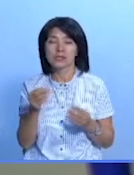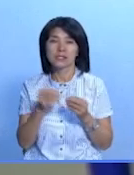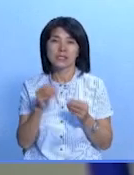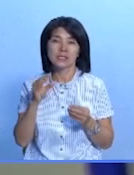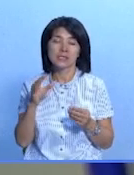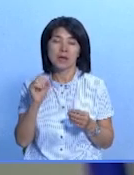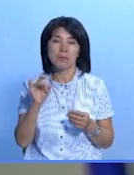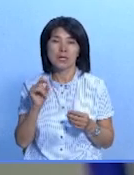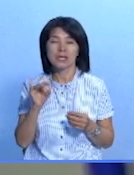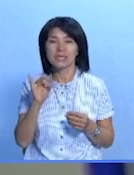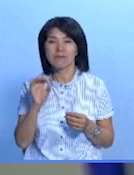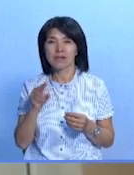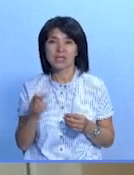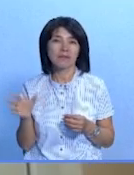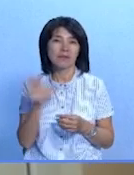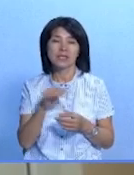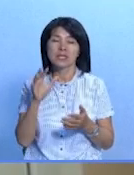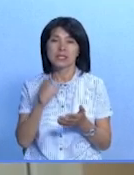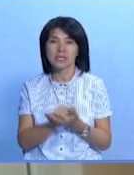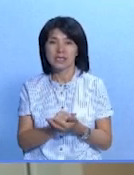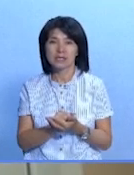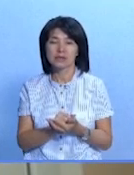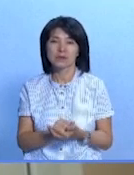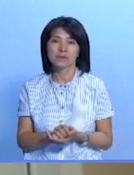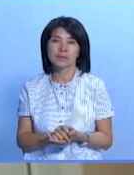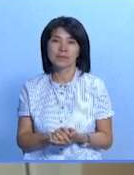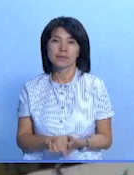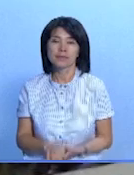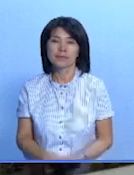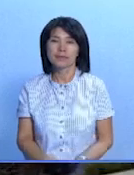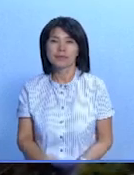ИВЛ и все заняты. 3 дополнительных устройства явно не помешают. Мурат Белмажит, Ертес Ахпарат.